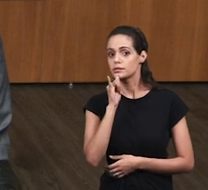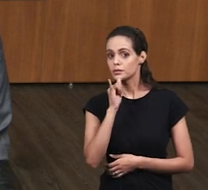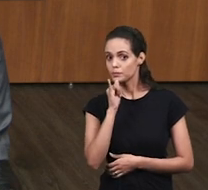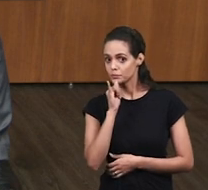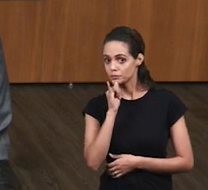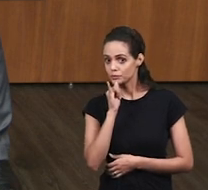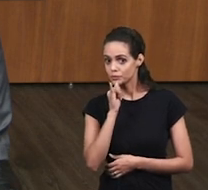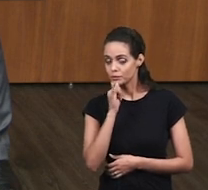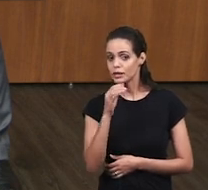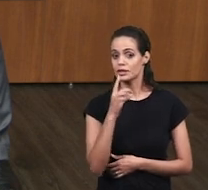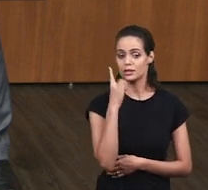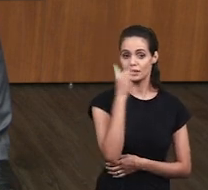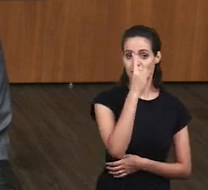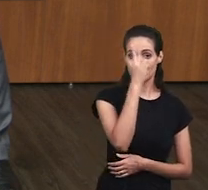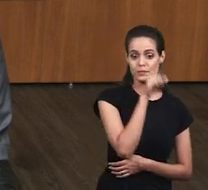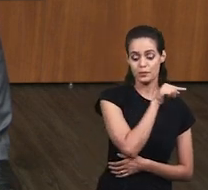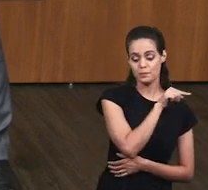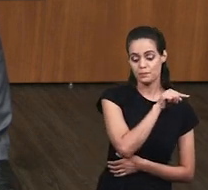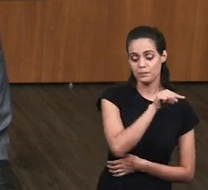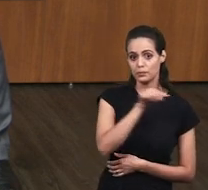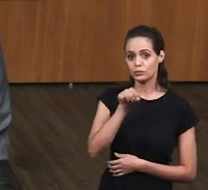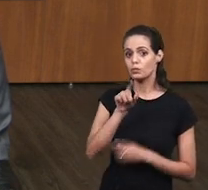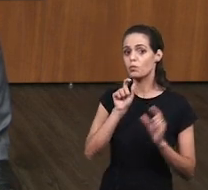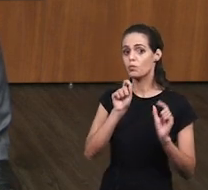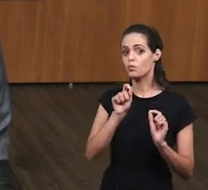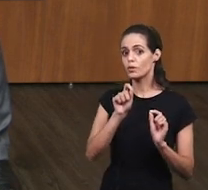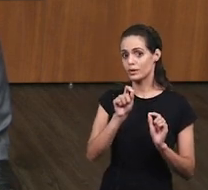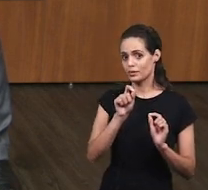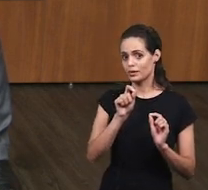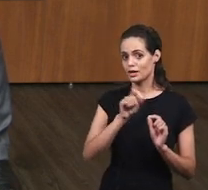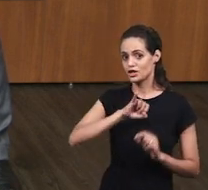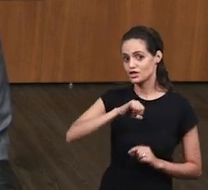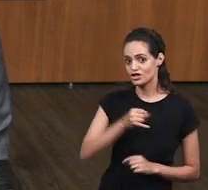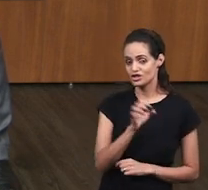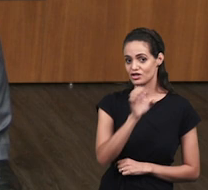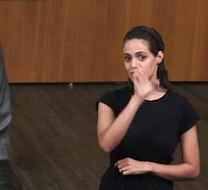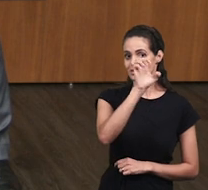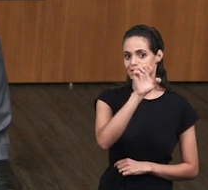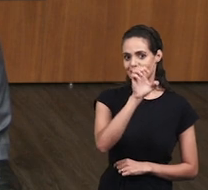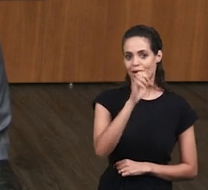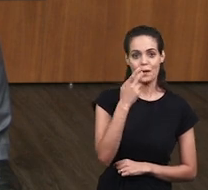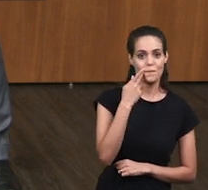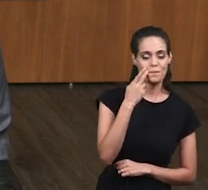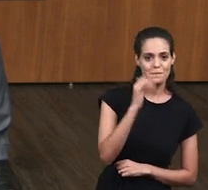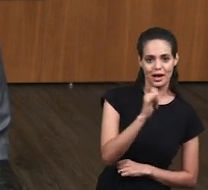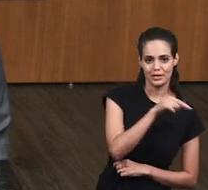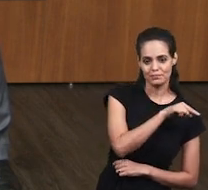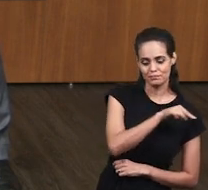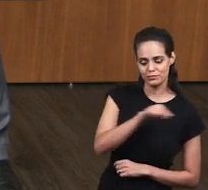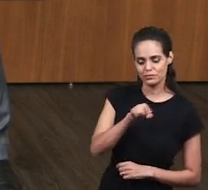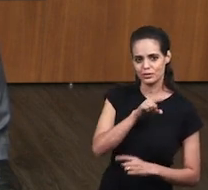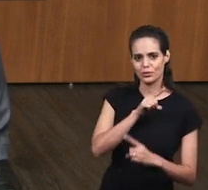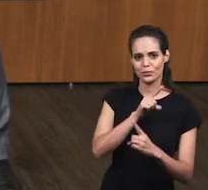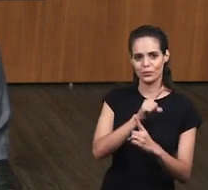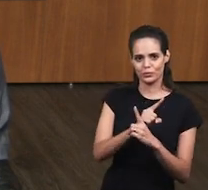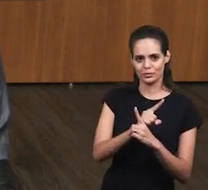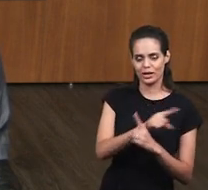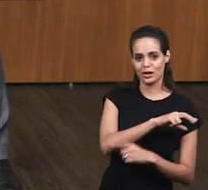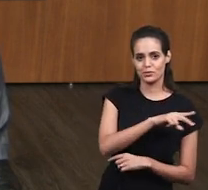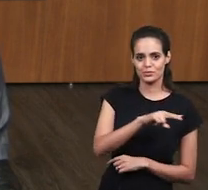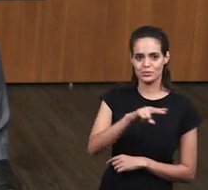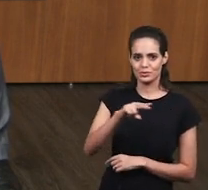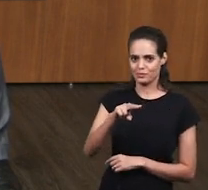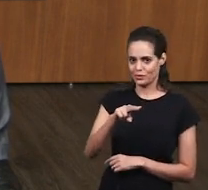à la rencontre de ses frères. C'est une merveille parce qu'il a été envoyé, regardez bien, il